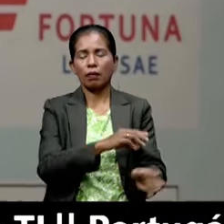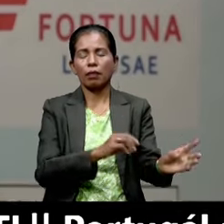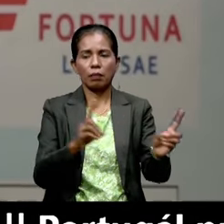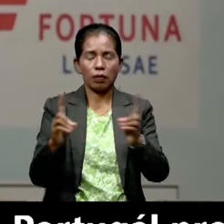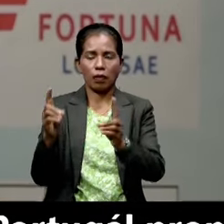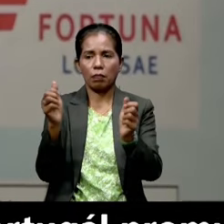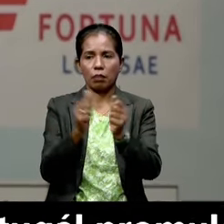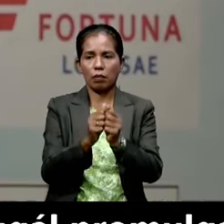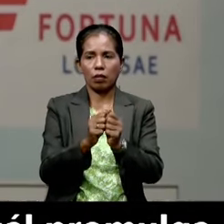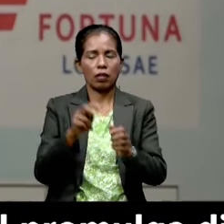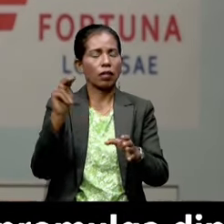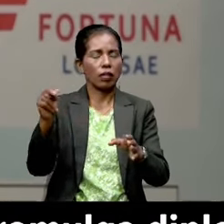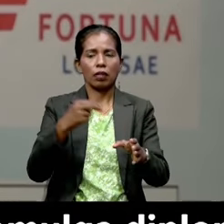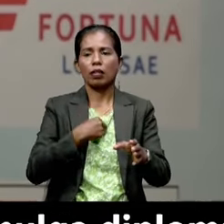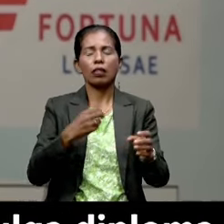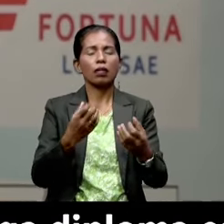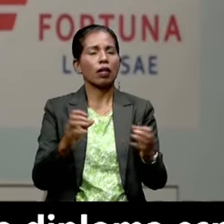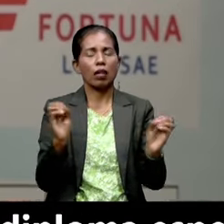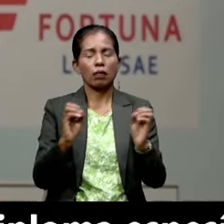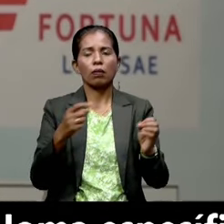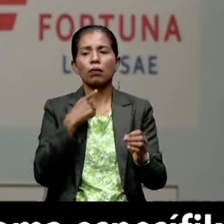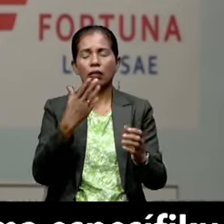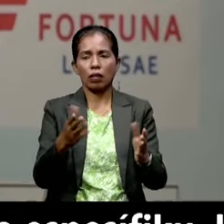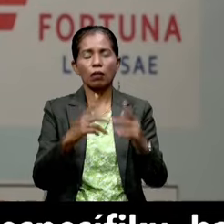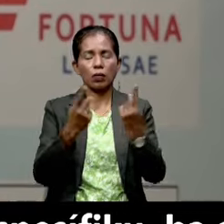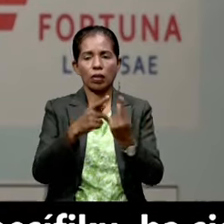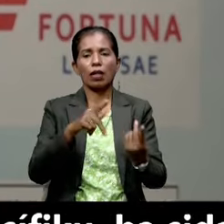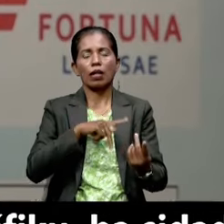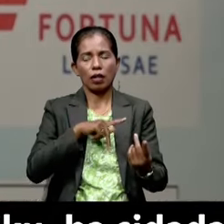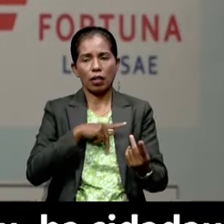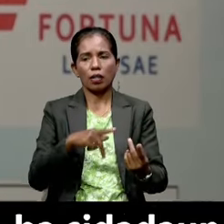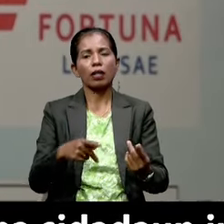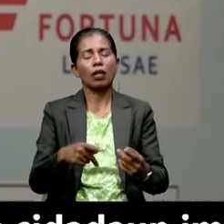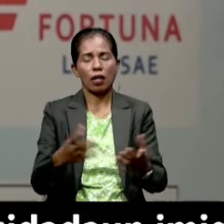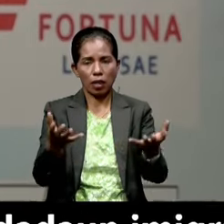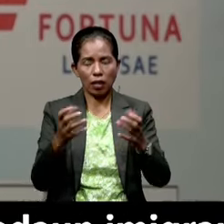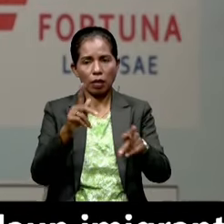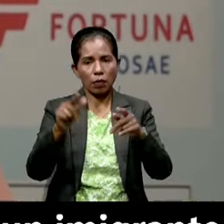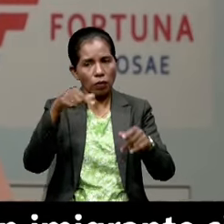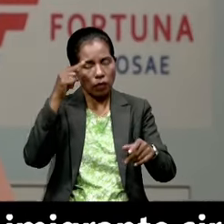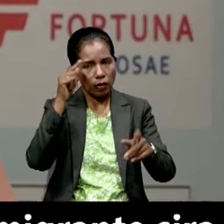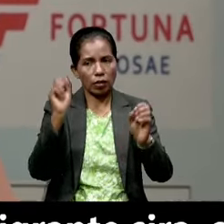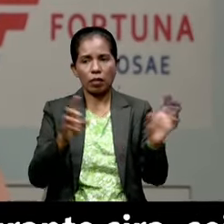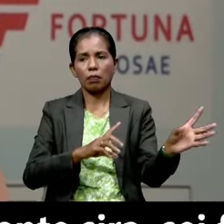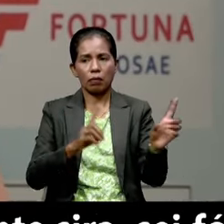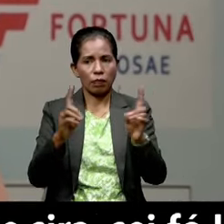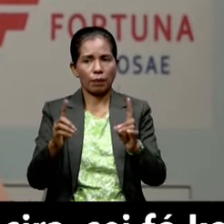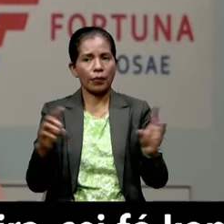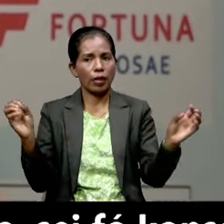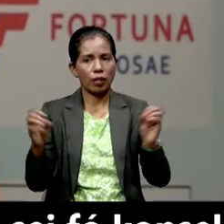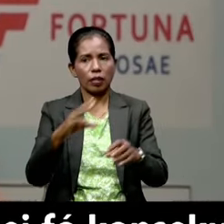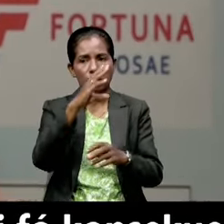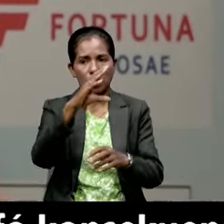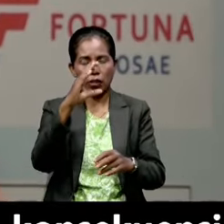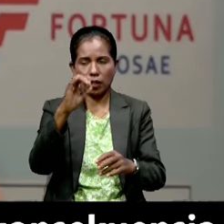kerana nain natar nain laku. Entah agak impresar perakarak mus file file natar nain mus file file gubernur. Não é importante. Se